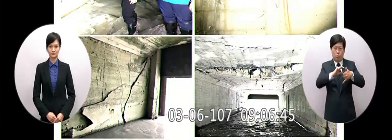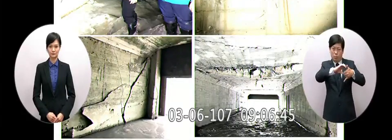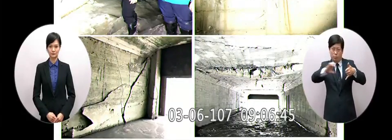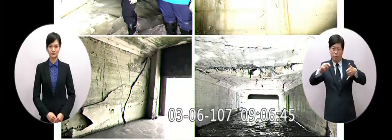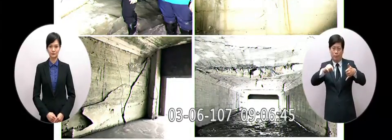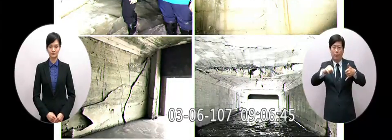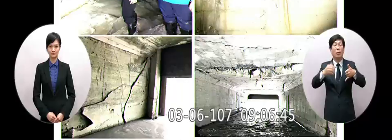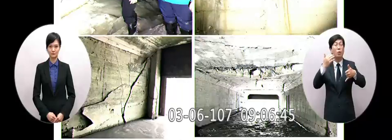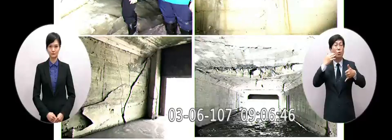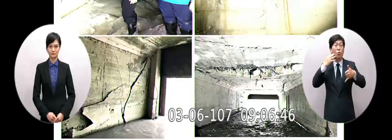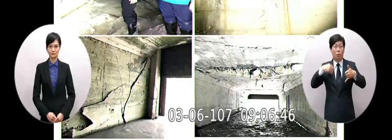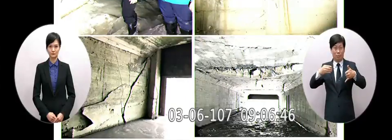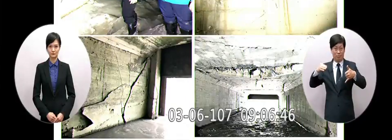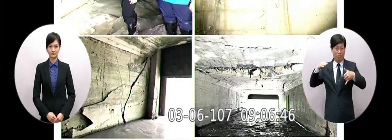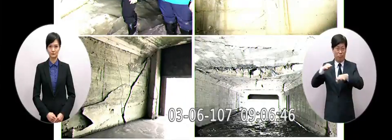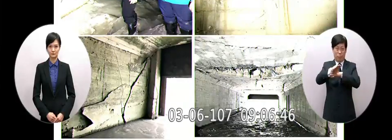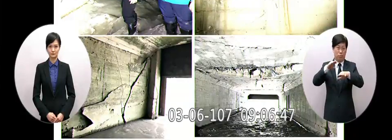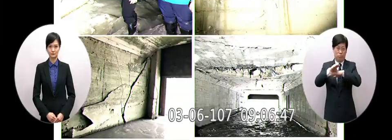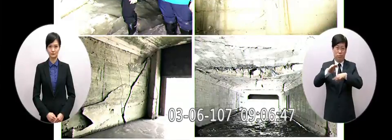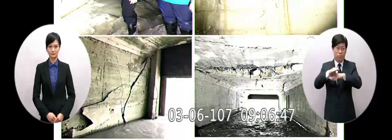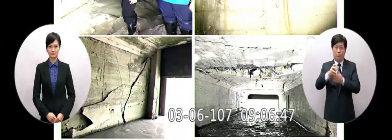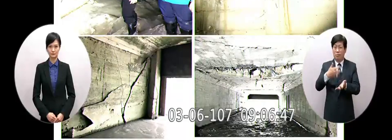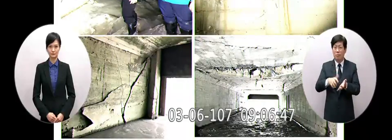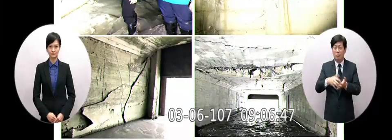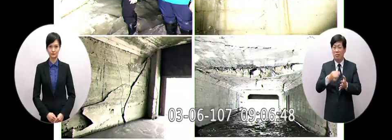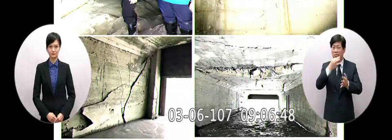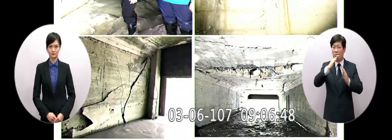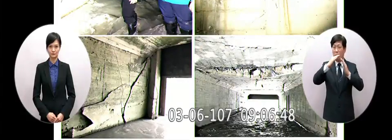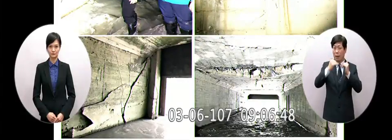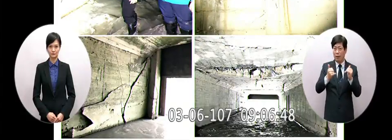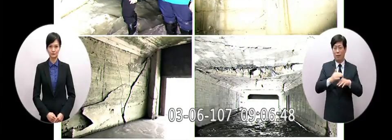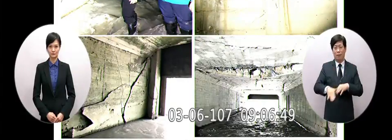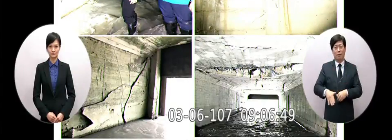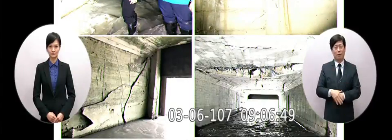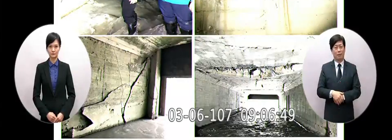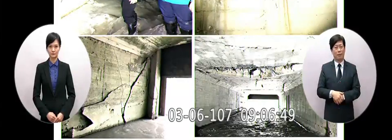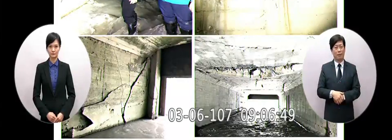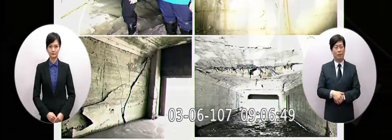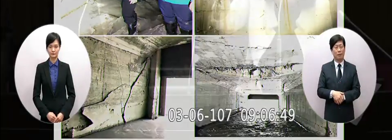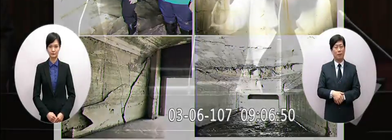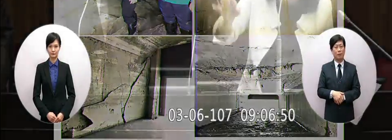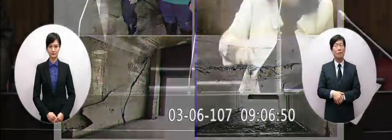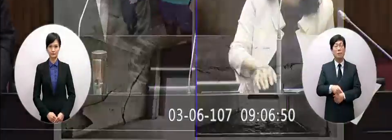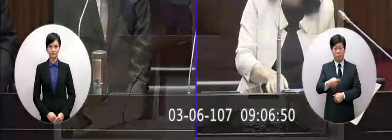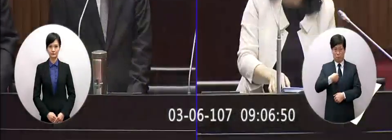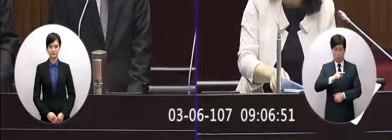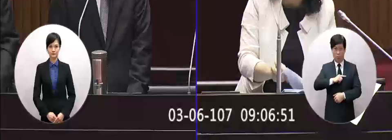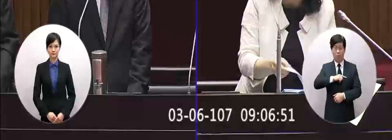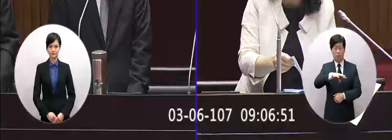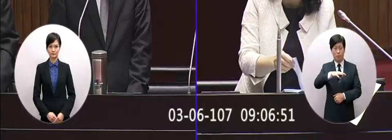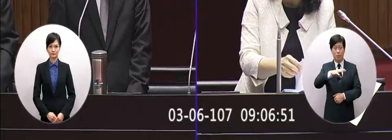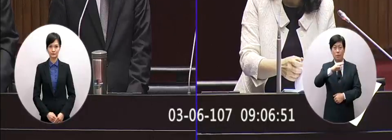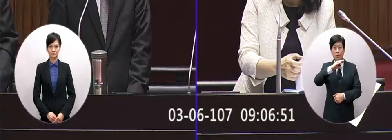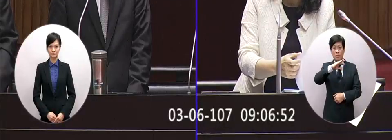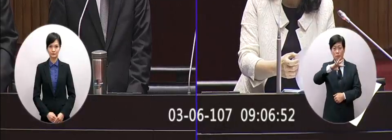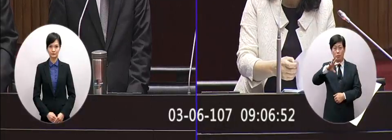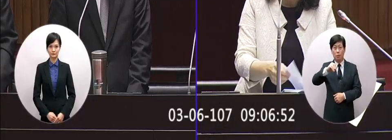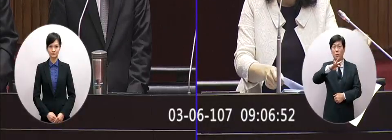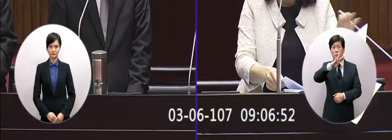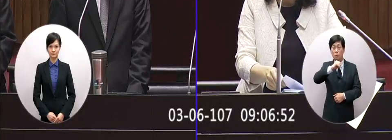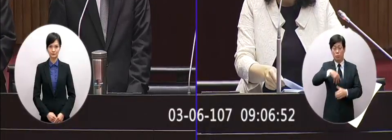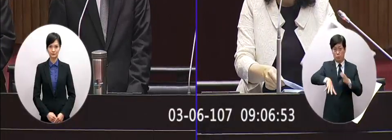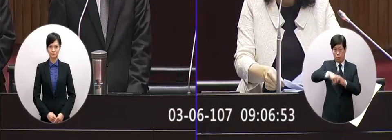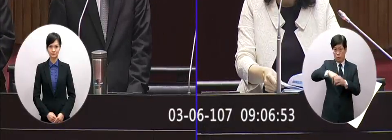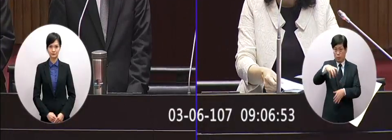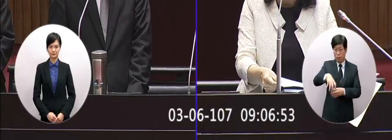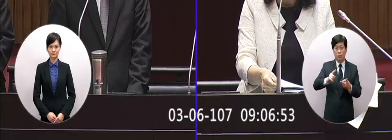如果这个车辆非常多的话，这个可能有塌陷之余哦。这个是我们万寿抽水站的部分。还有